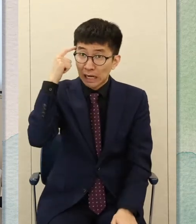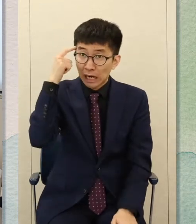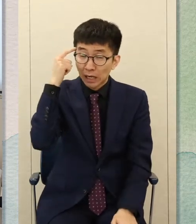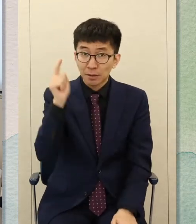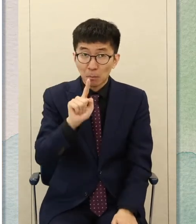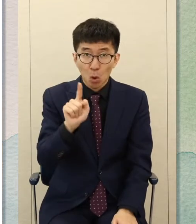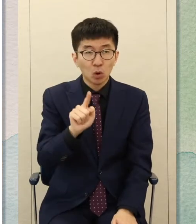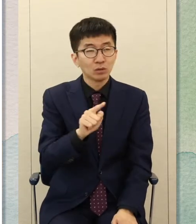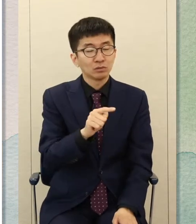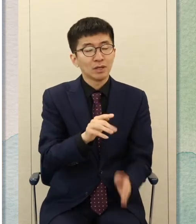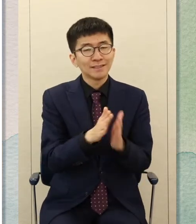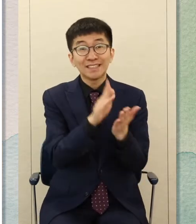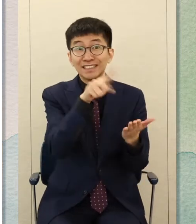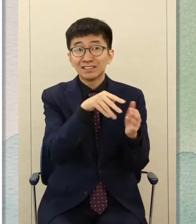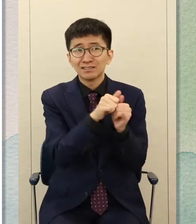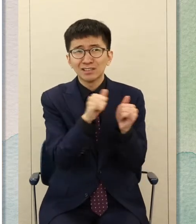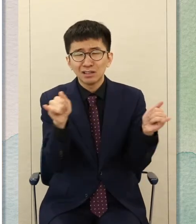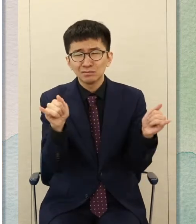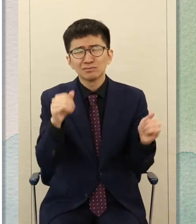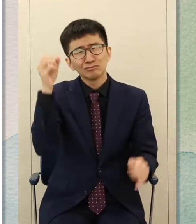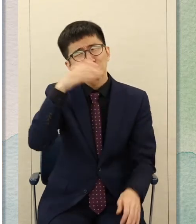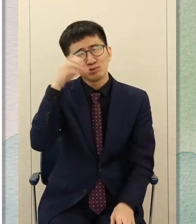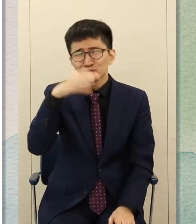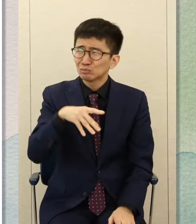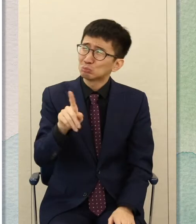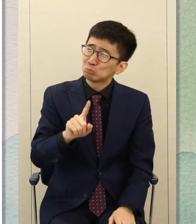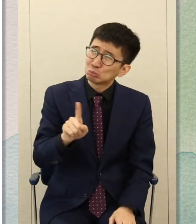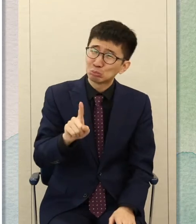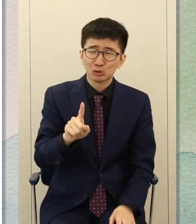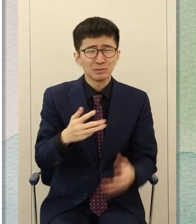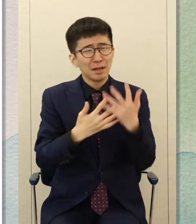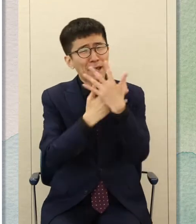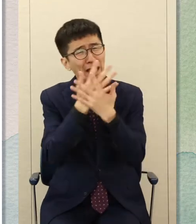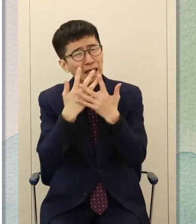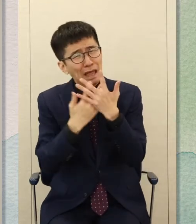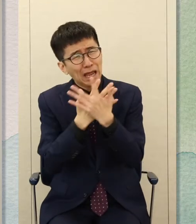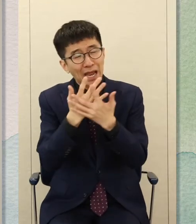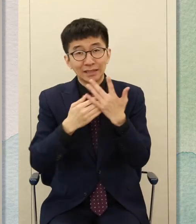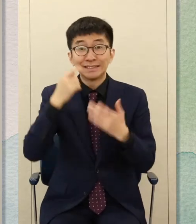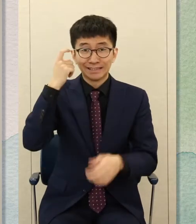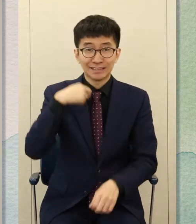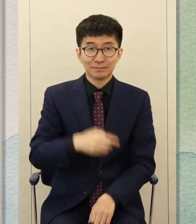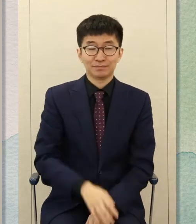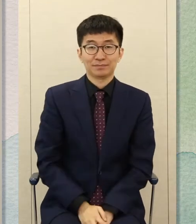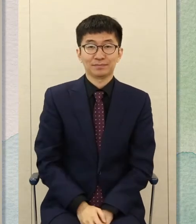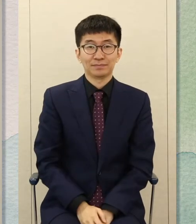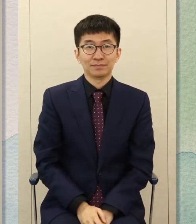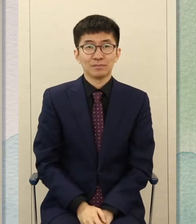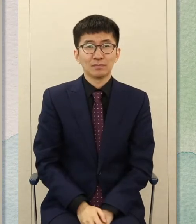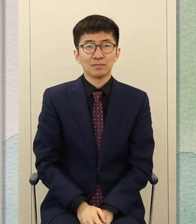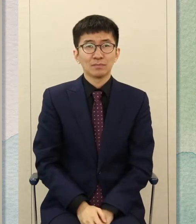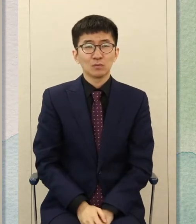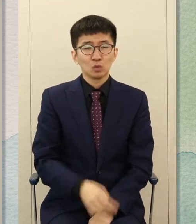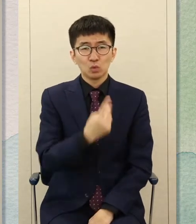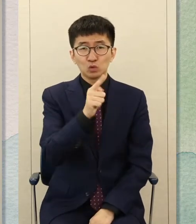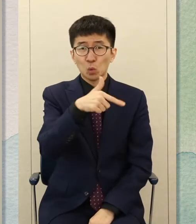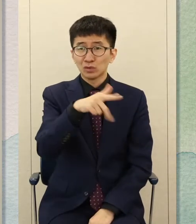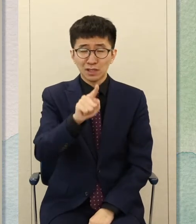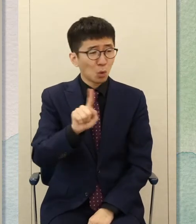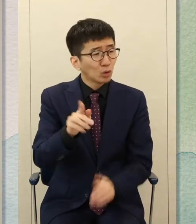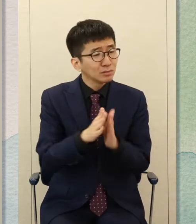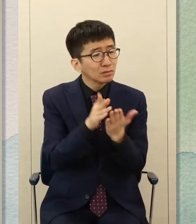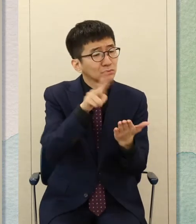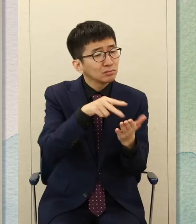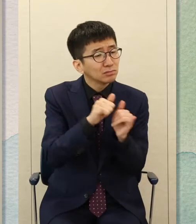독자라고 하는 사람들은 너무나 추상적이에요. 예, 누군지 모르겠어요, 도대체. 그리고 만나기도 되게 어려워요.